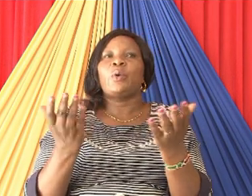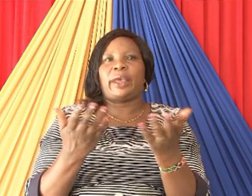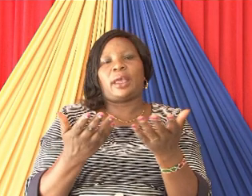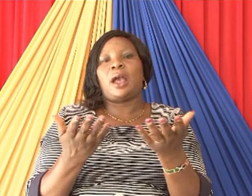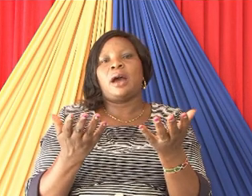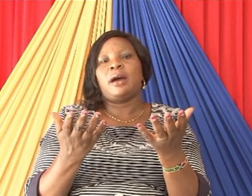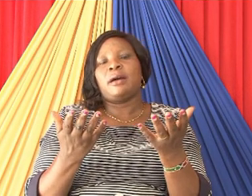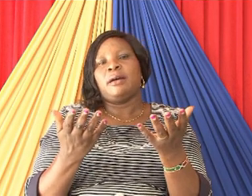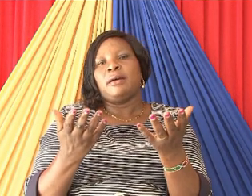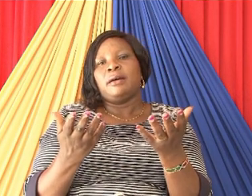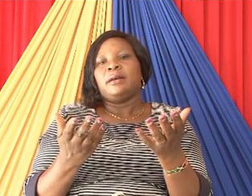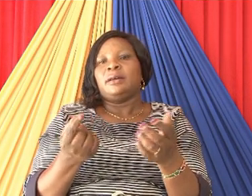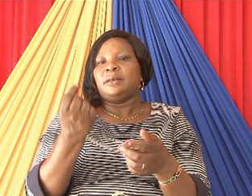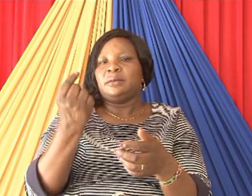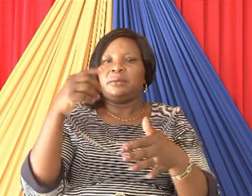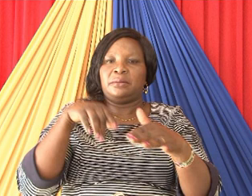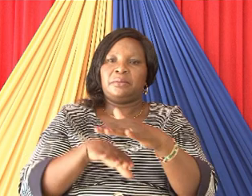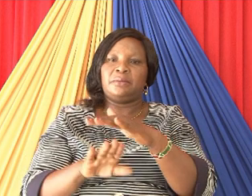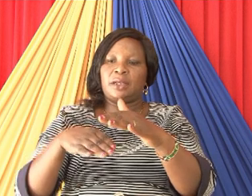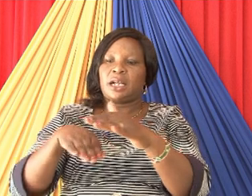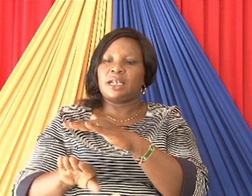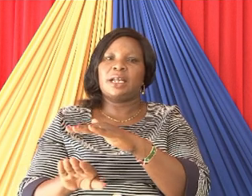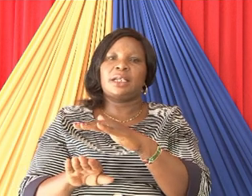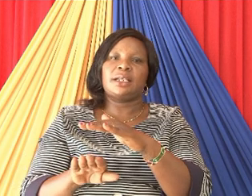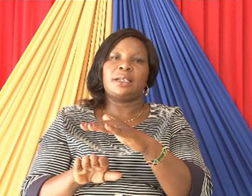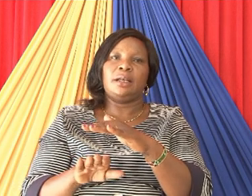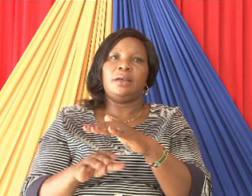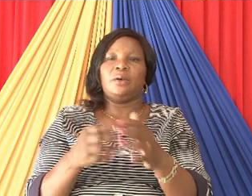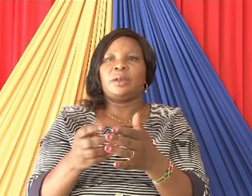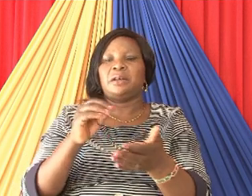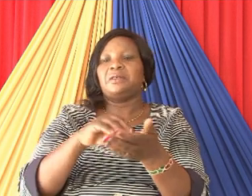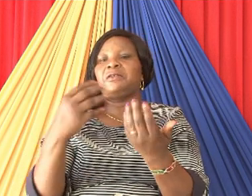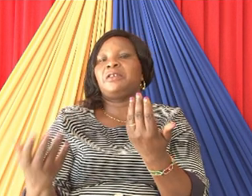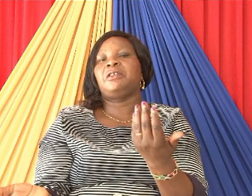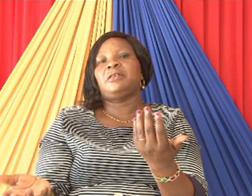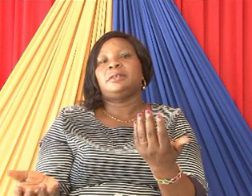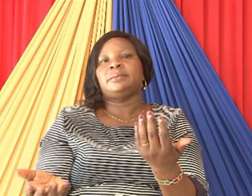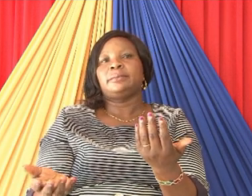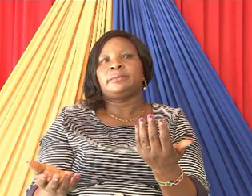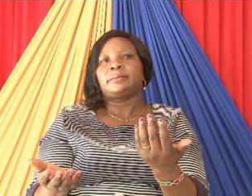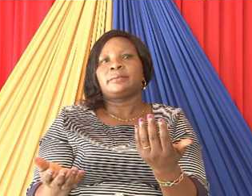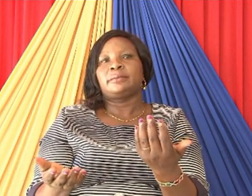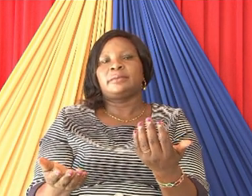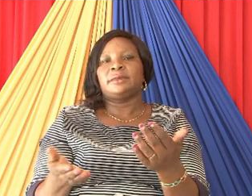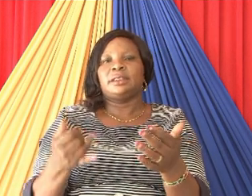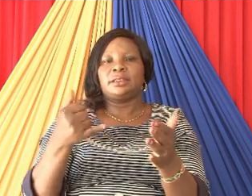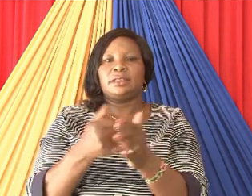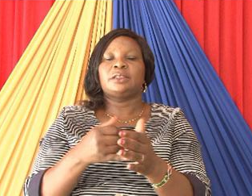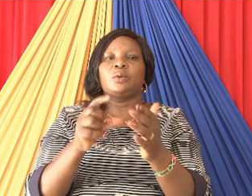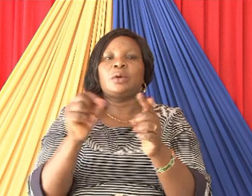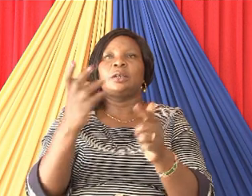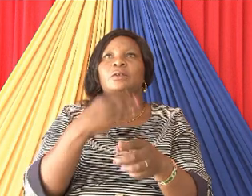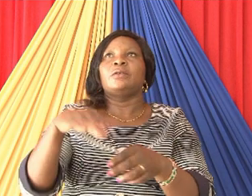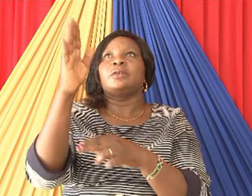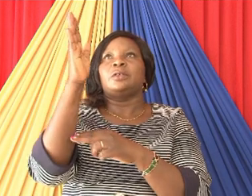ilipoangukia. The four places ambazo mbegu ilianguka. Na mbegu hii ni neno la Mungu.